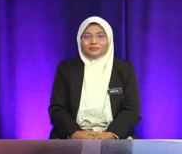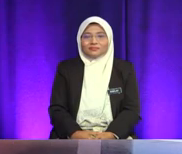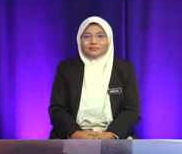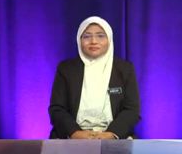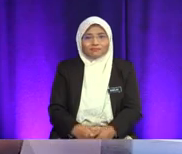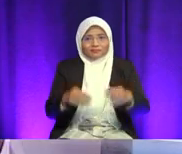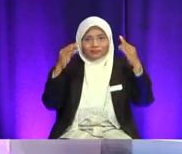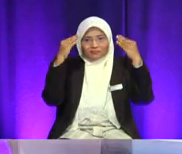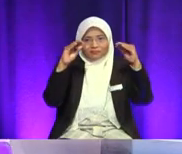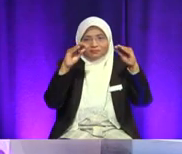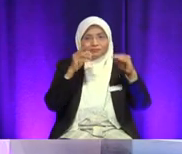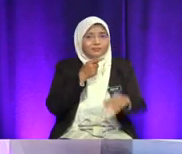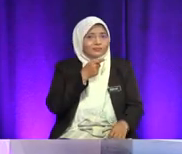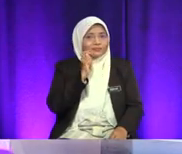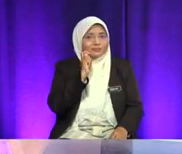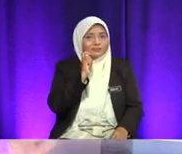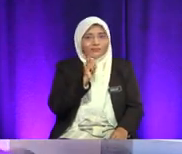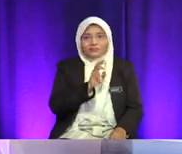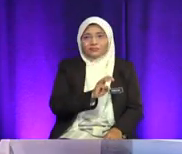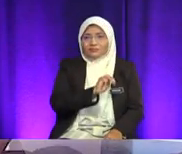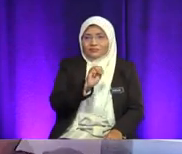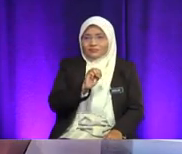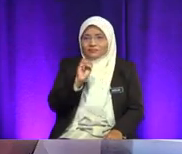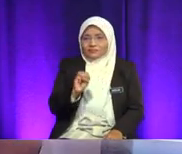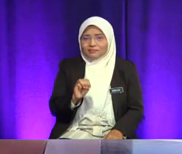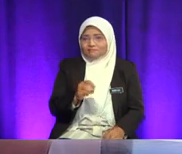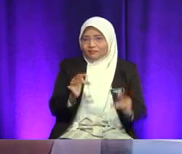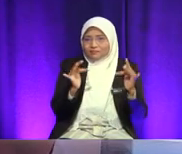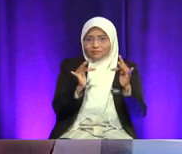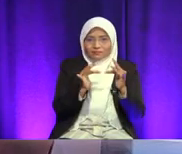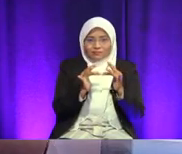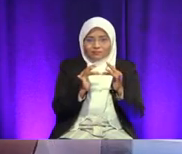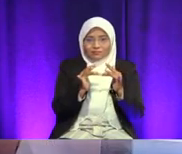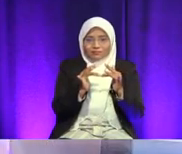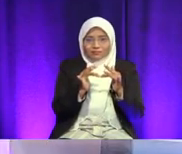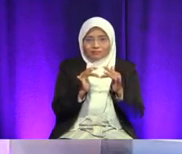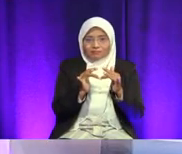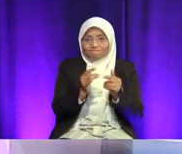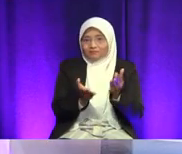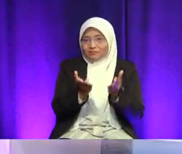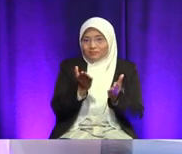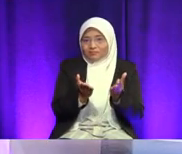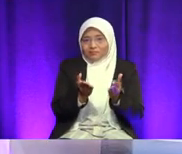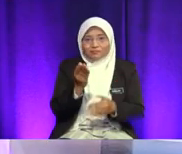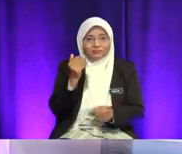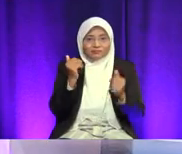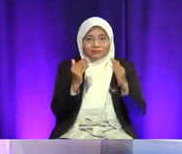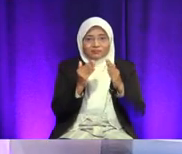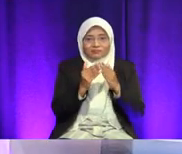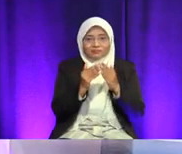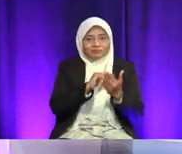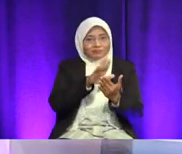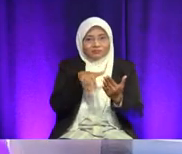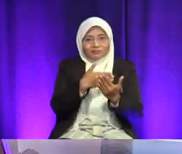kalau kita lihat tadi murid-murid yang berada secara atas tarian dan juga sayap saya maupun di rumah paham berkenaan dengan